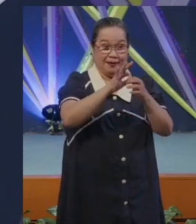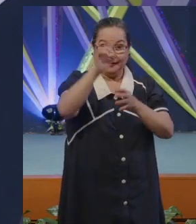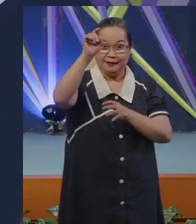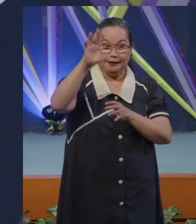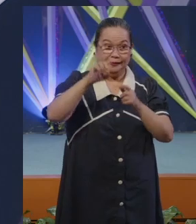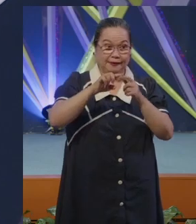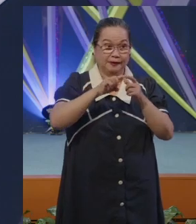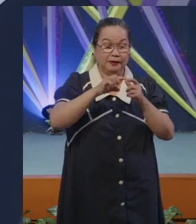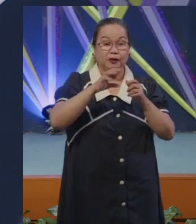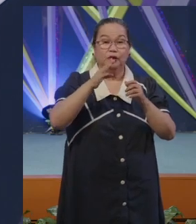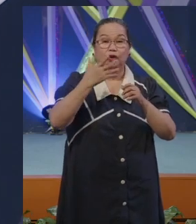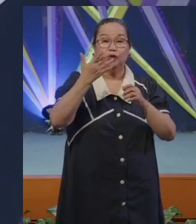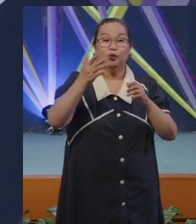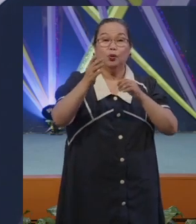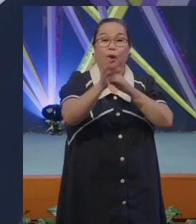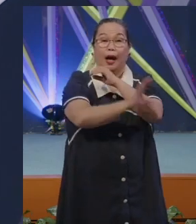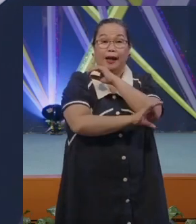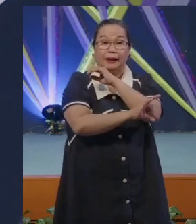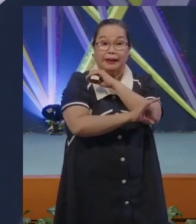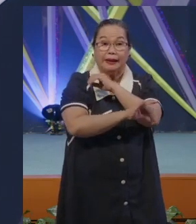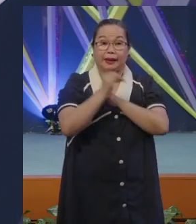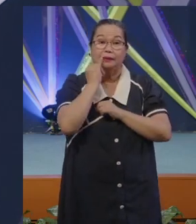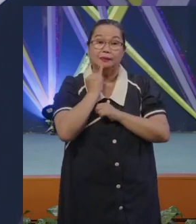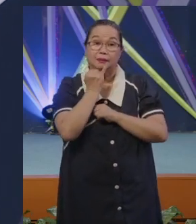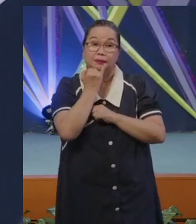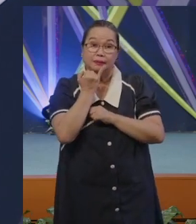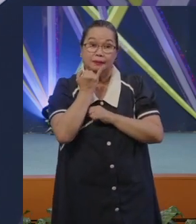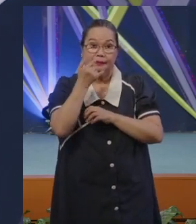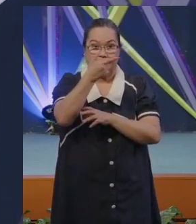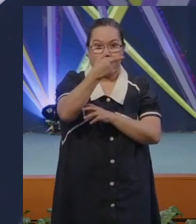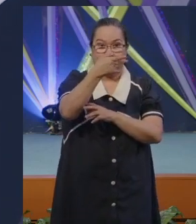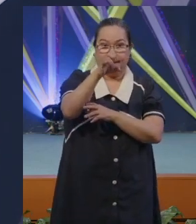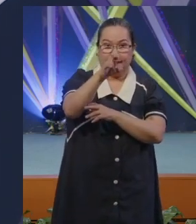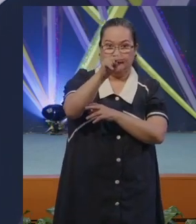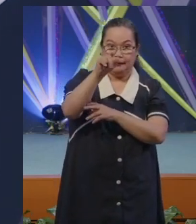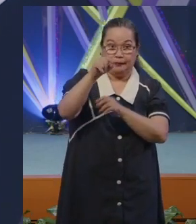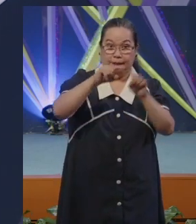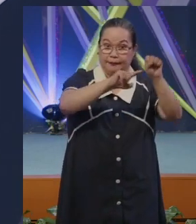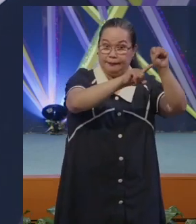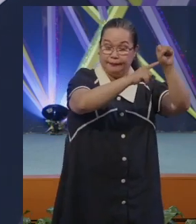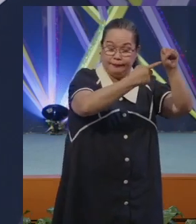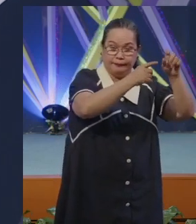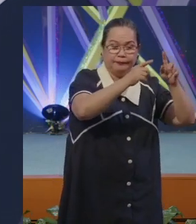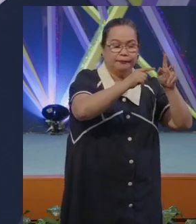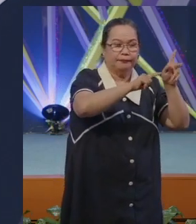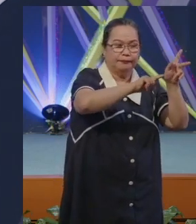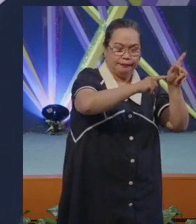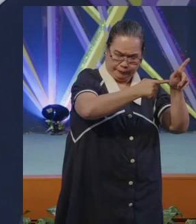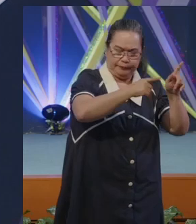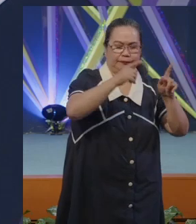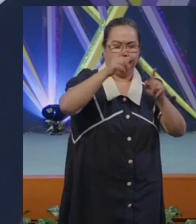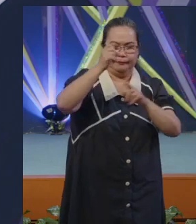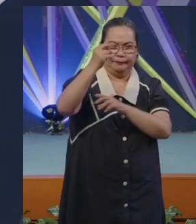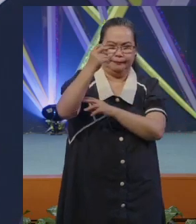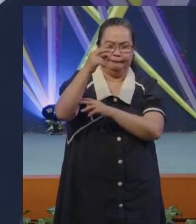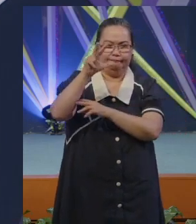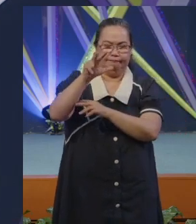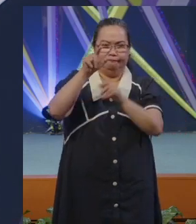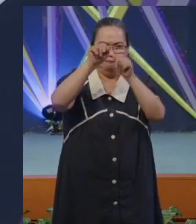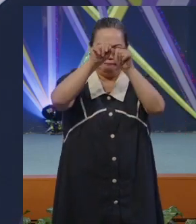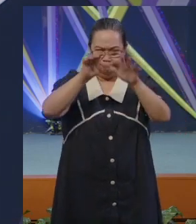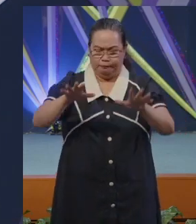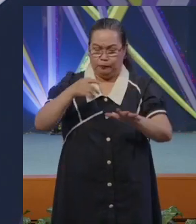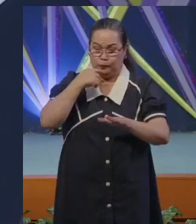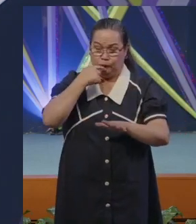Israel. Sabi sa Genesis 12:3, I will bless those who bless you, and him